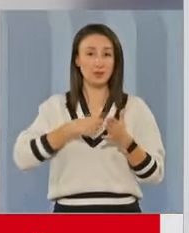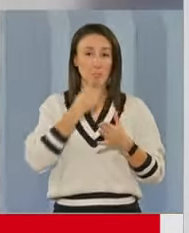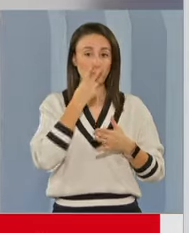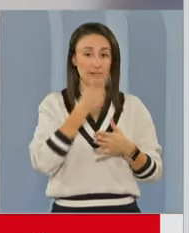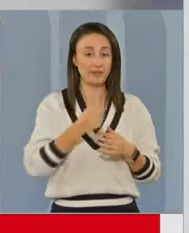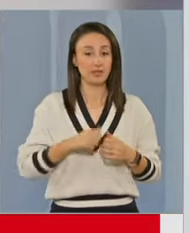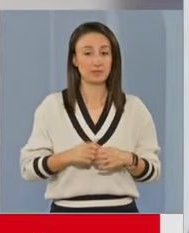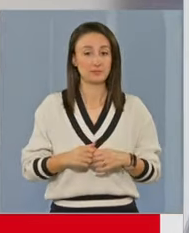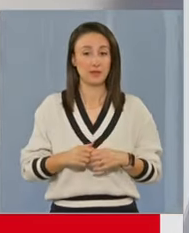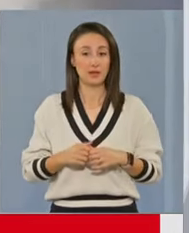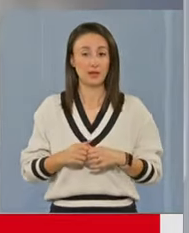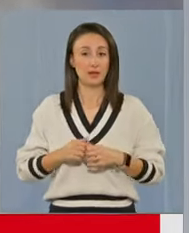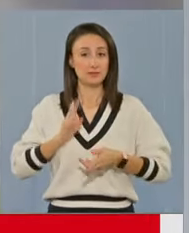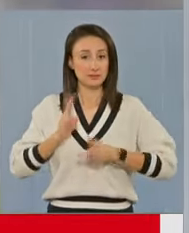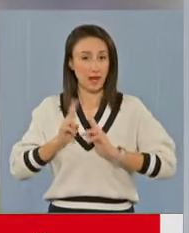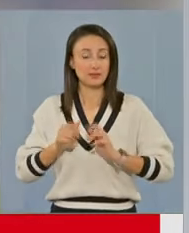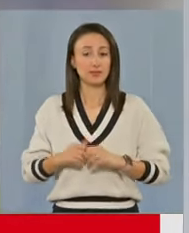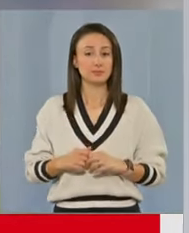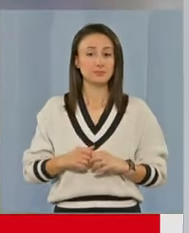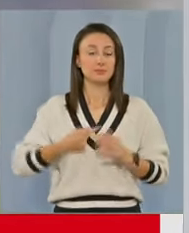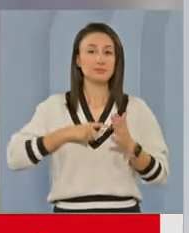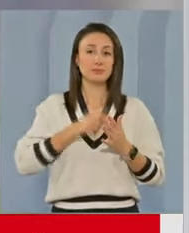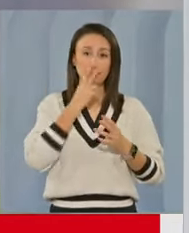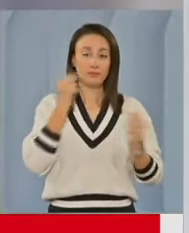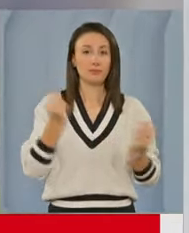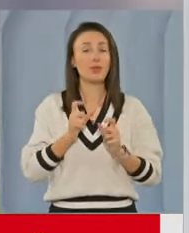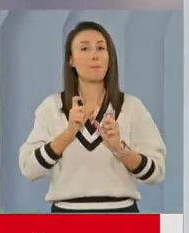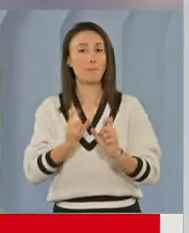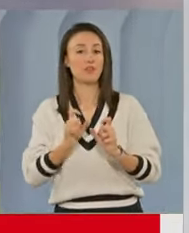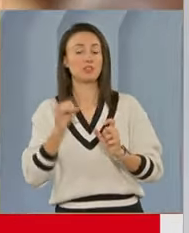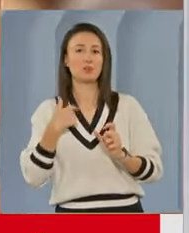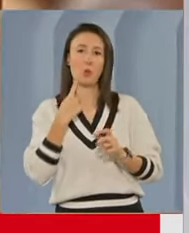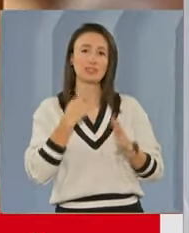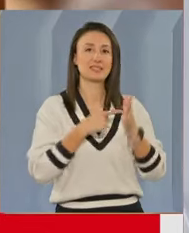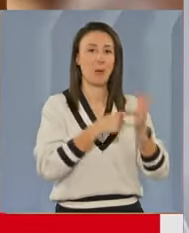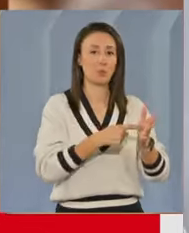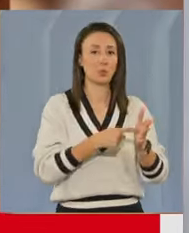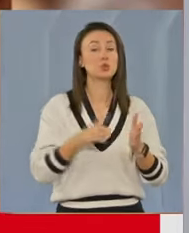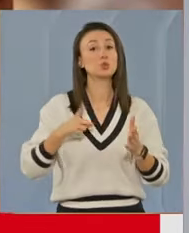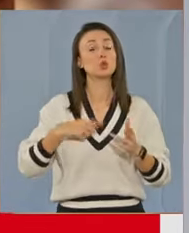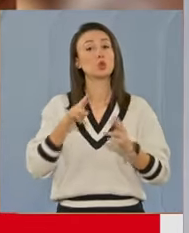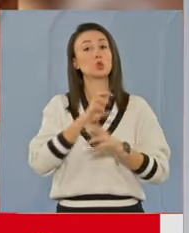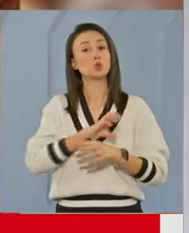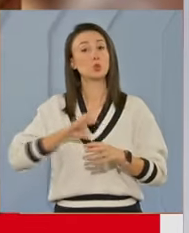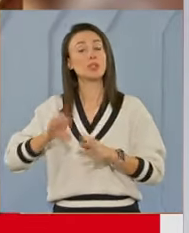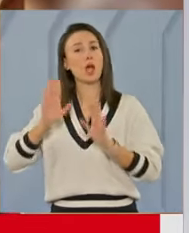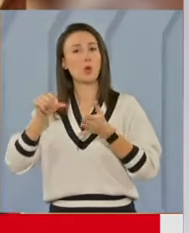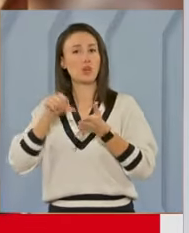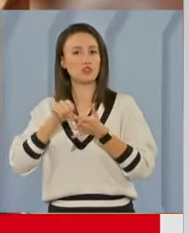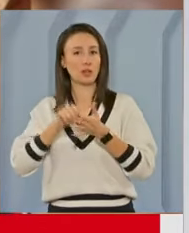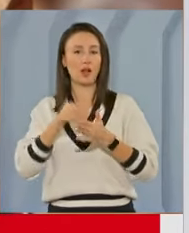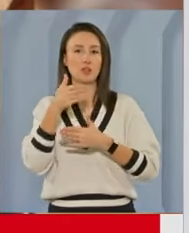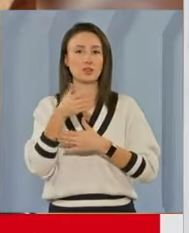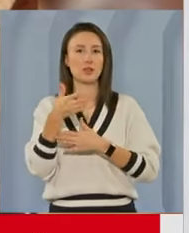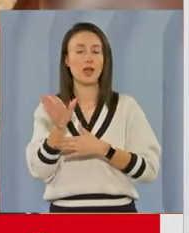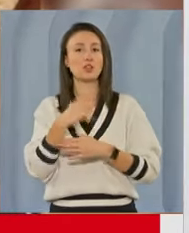vedere al trat tratării din punct de vedere al activității de Prevenire și v aș da exemple sunt județe care au la centrele agenției